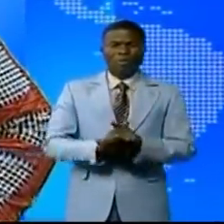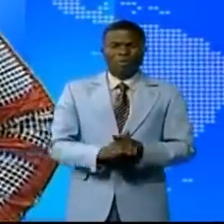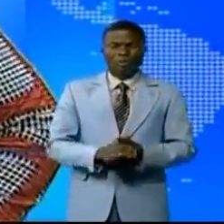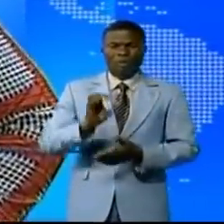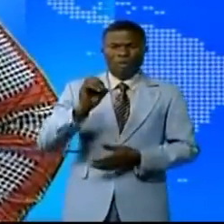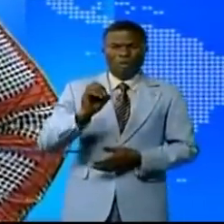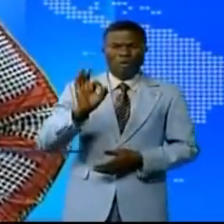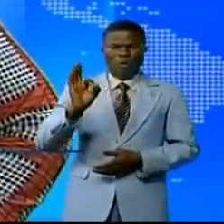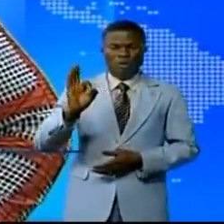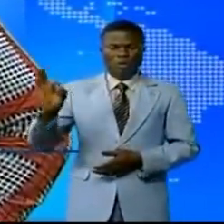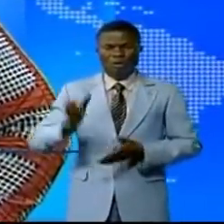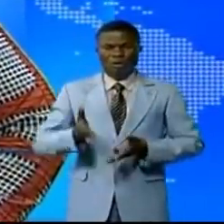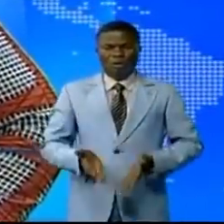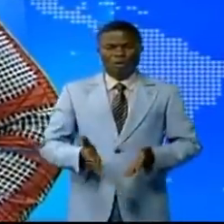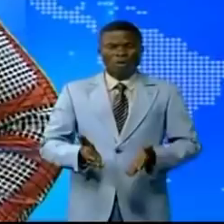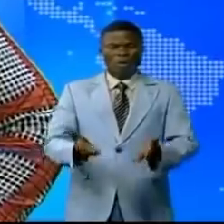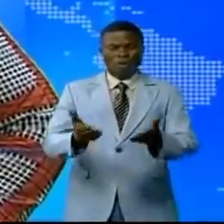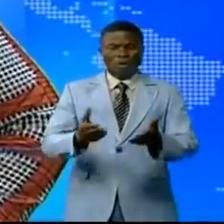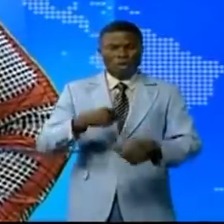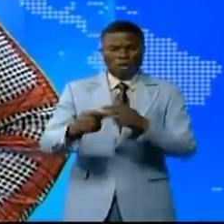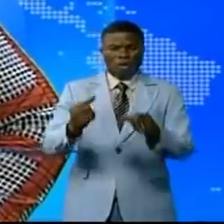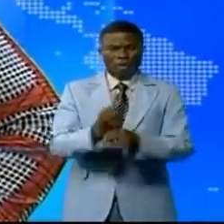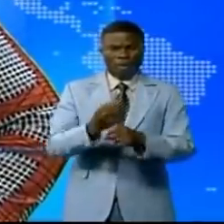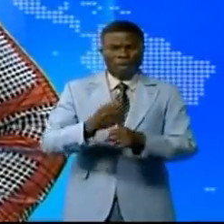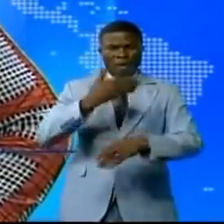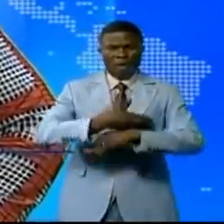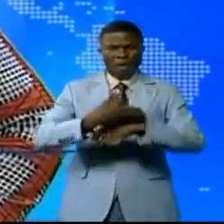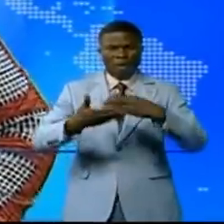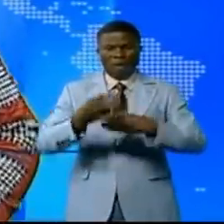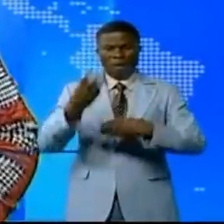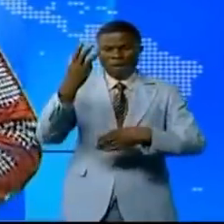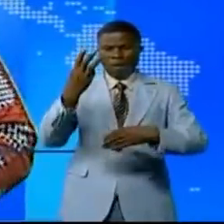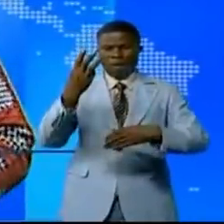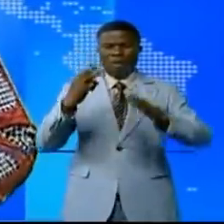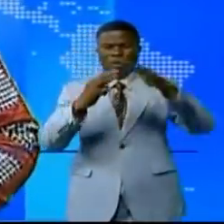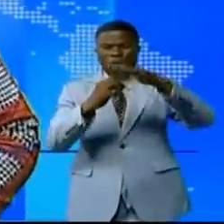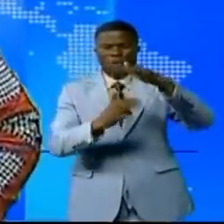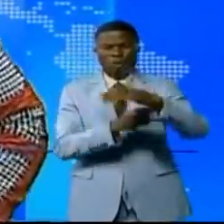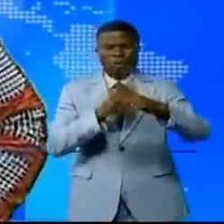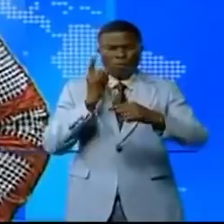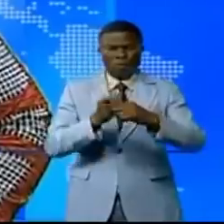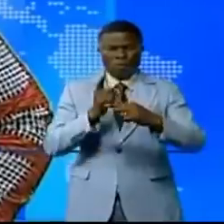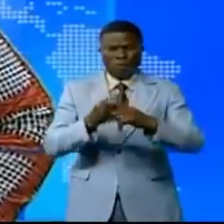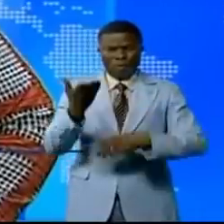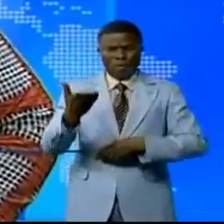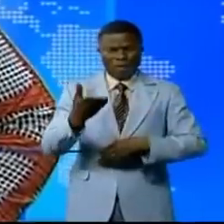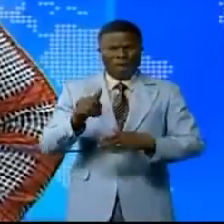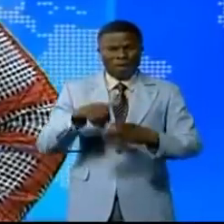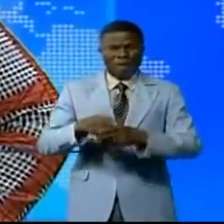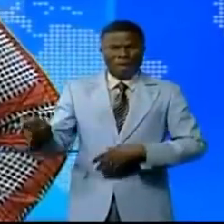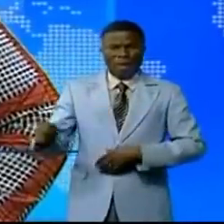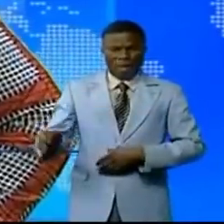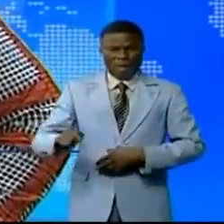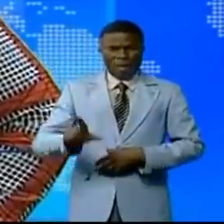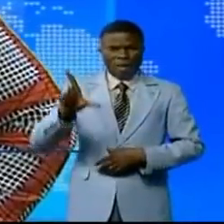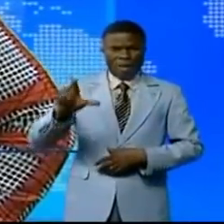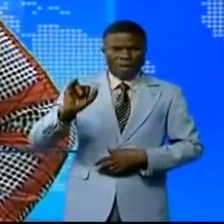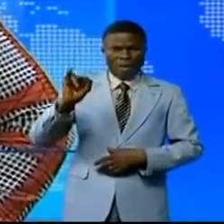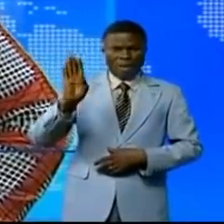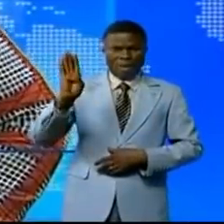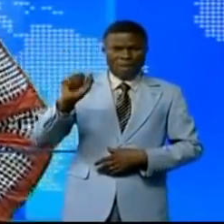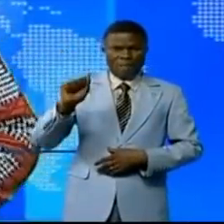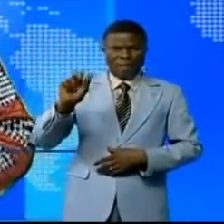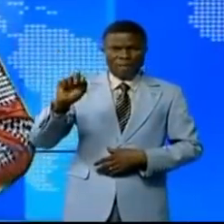route vient d'entamer les travaux de construction des trois ponts métalliques modulaires, bien sûr, dans le territoire de Libingué. C'est un reportage